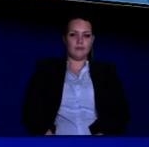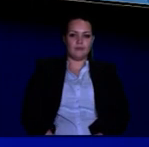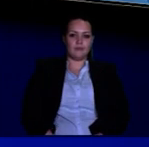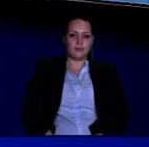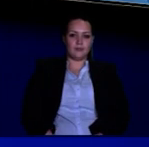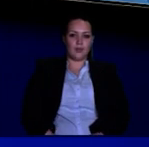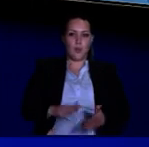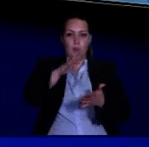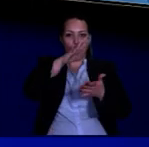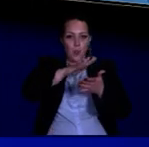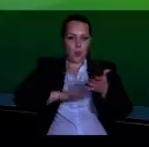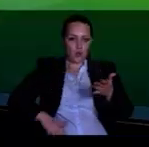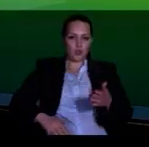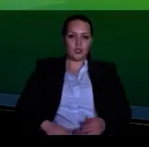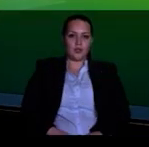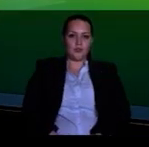Тогда продолжаем.